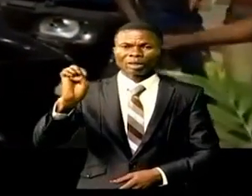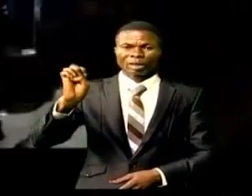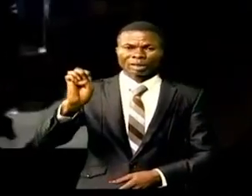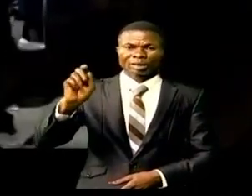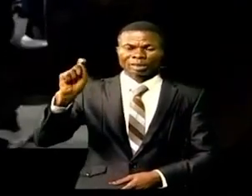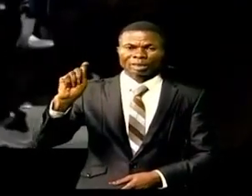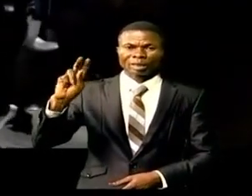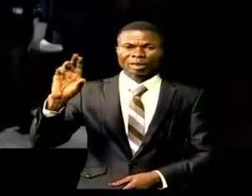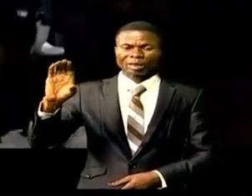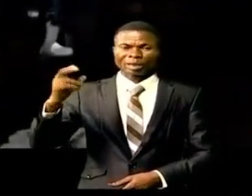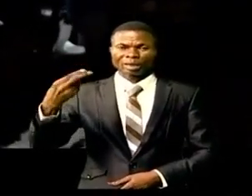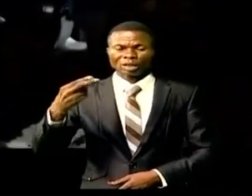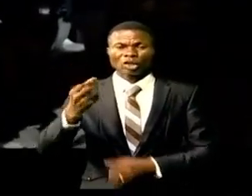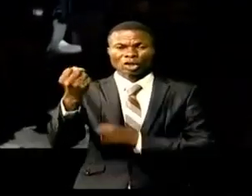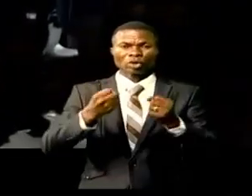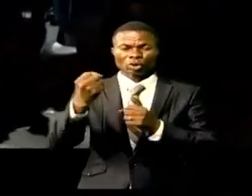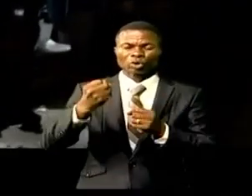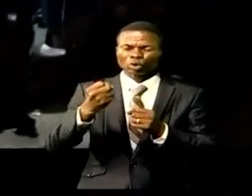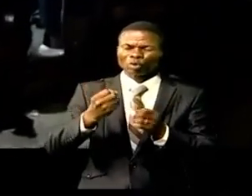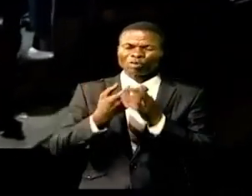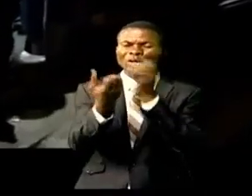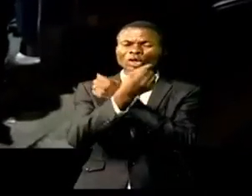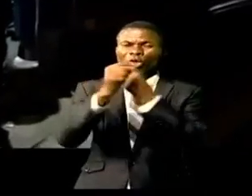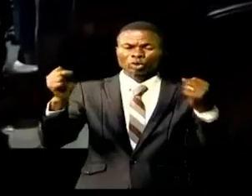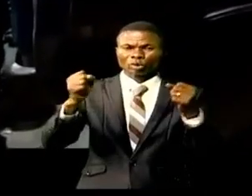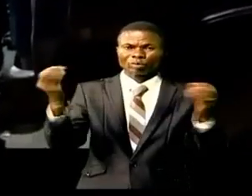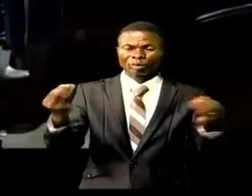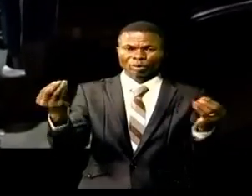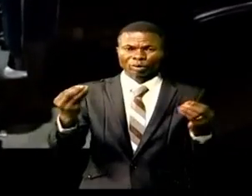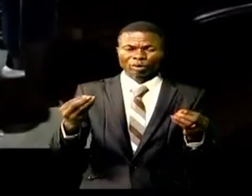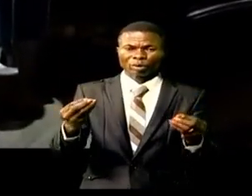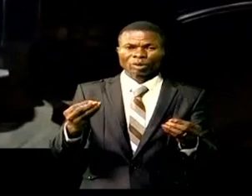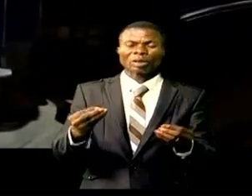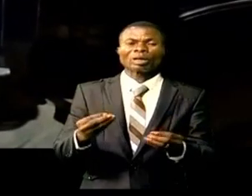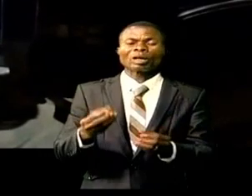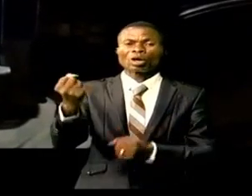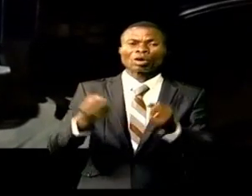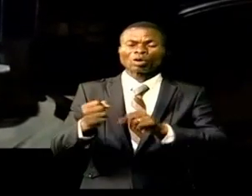dont le chauffeur a eu la vie sauve grâce à son volant droit,